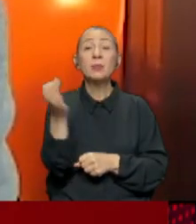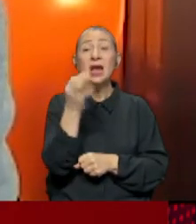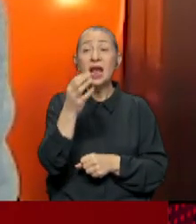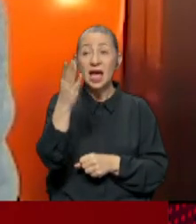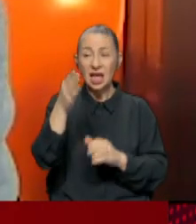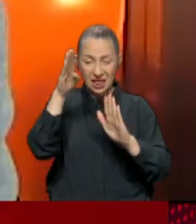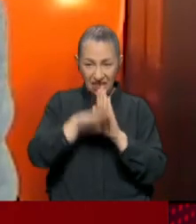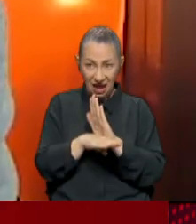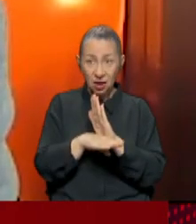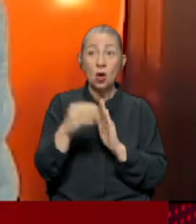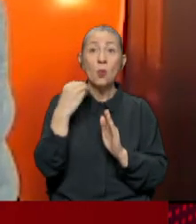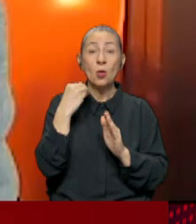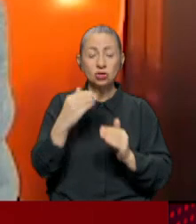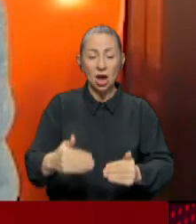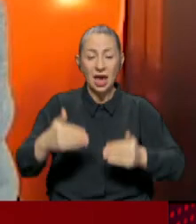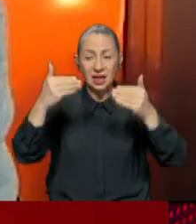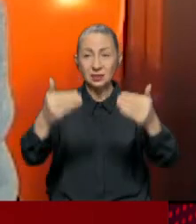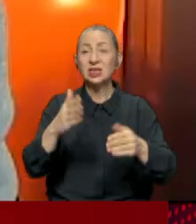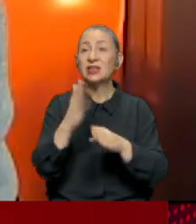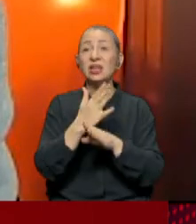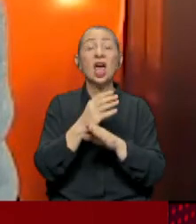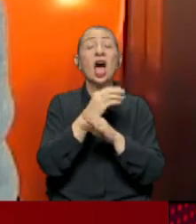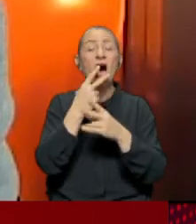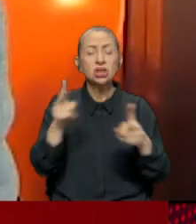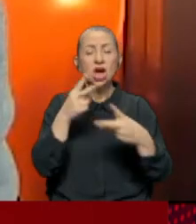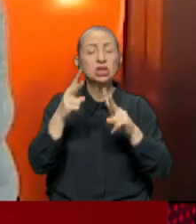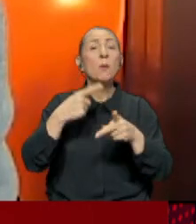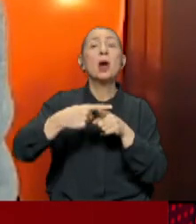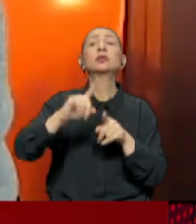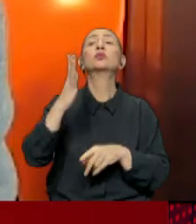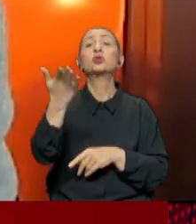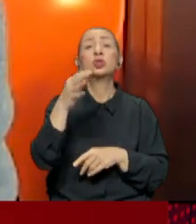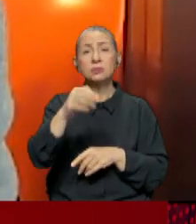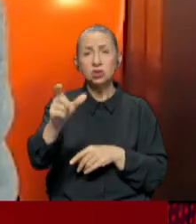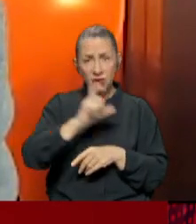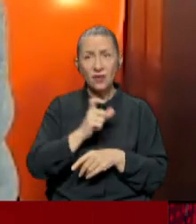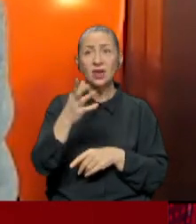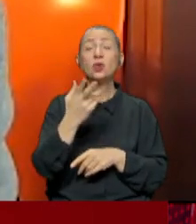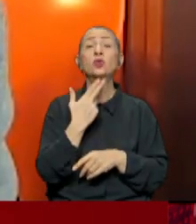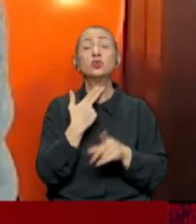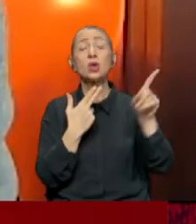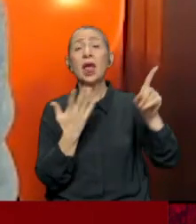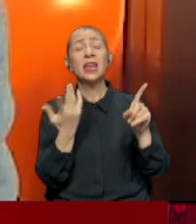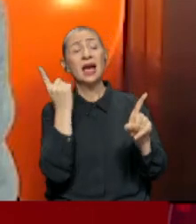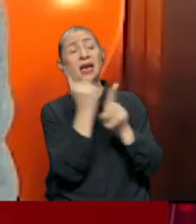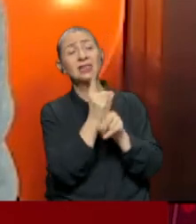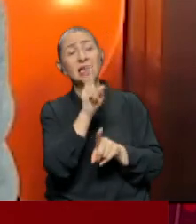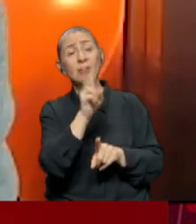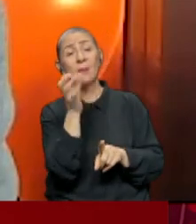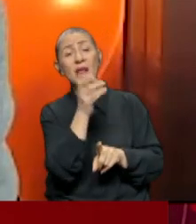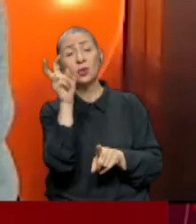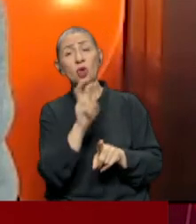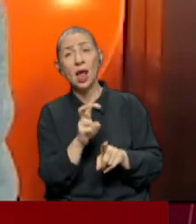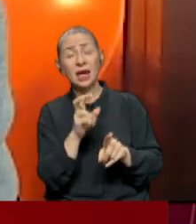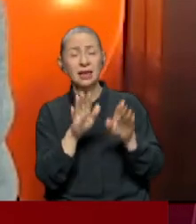liraya indiren borç ertelemesini niye açıkça çıkıp paylaşmıyorsun? Şimdi cevap verin. Rusya ile ne karşılığında 20 milyar